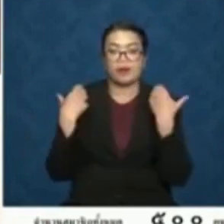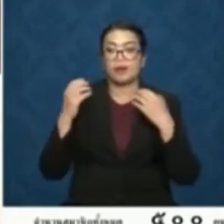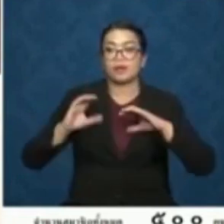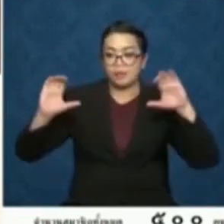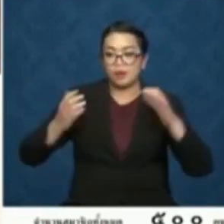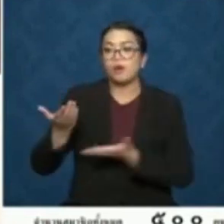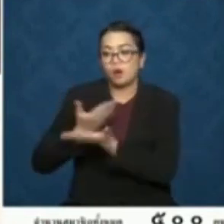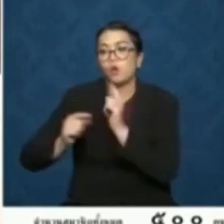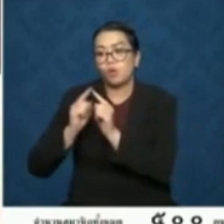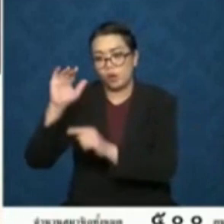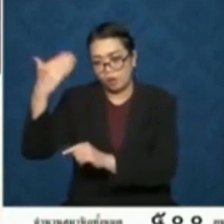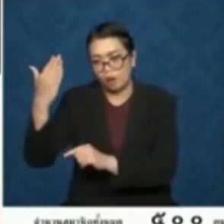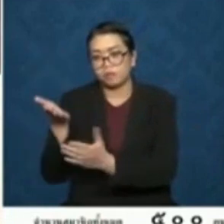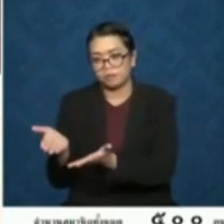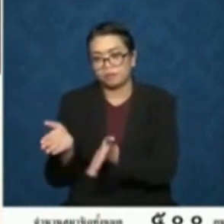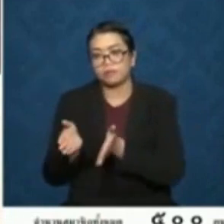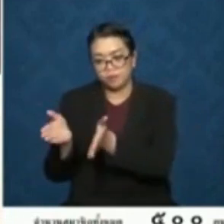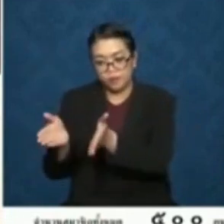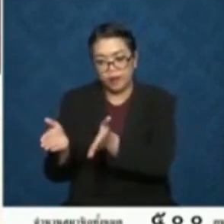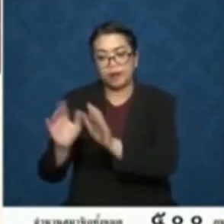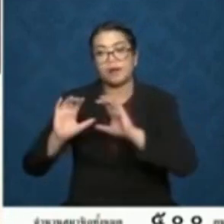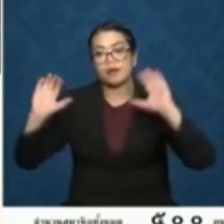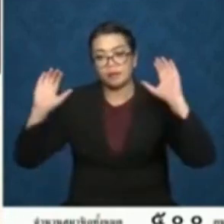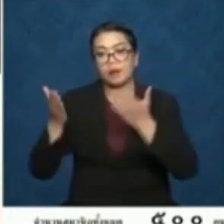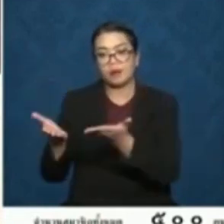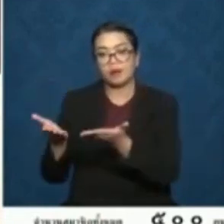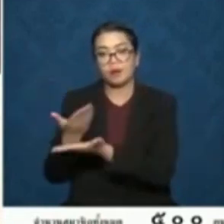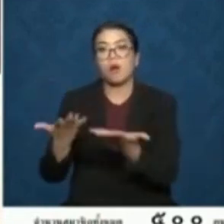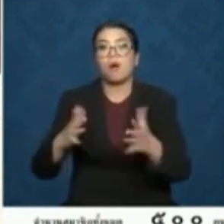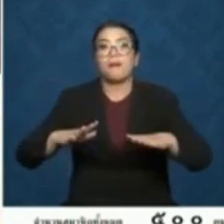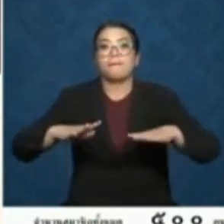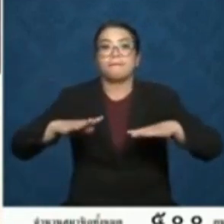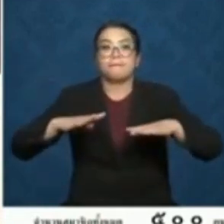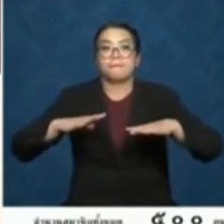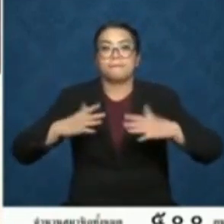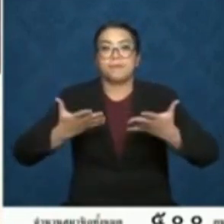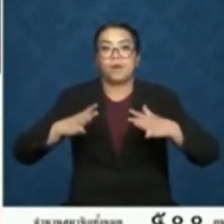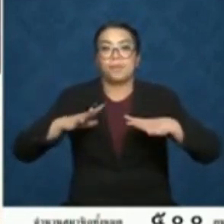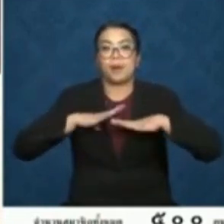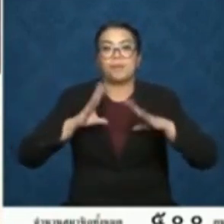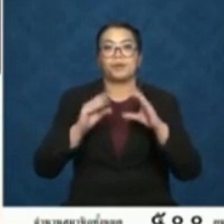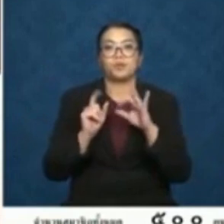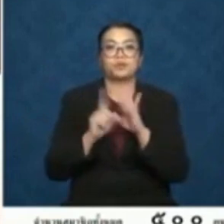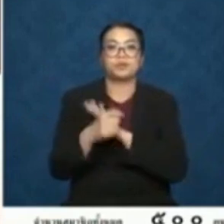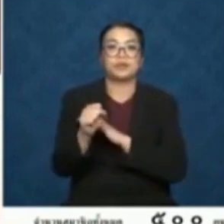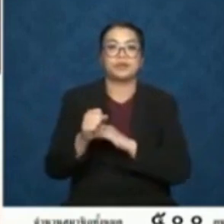ให้ทางวิปรัฐบาลนะครับไปคุยกันก่อนนะครับ